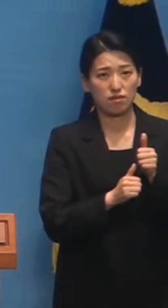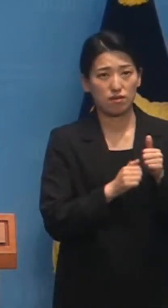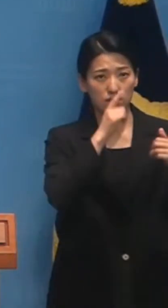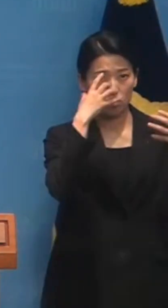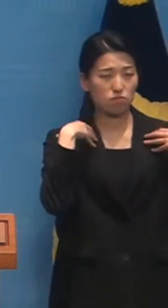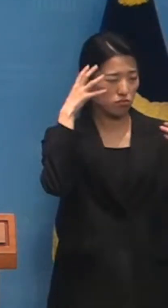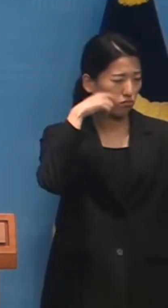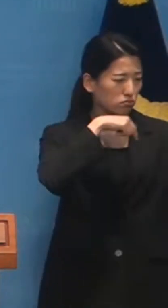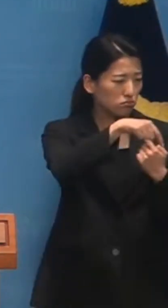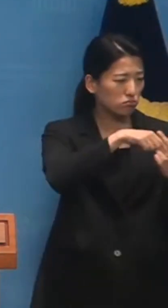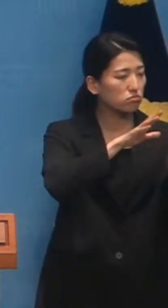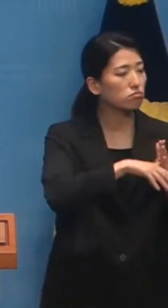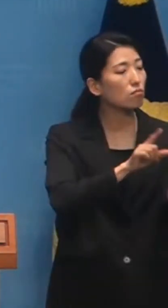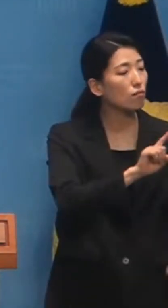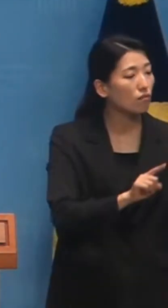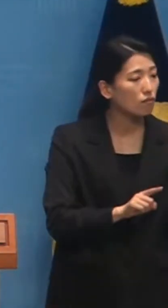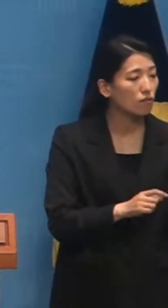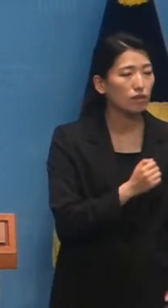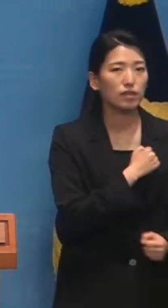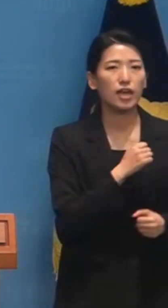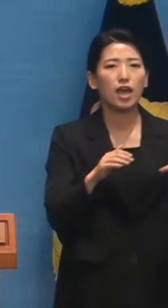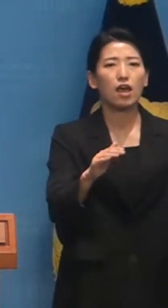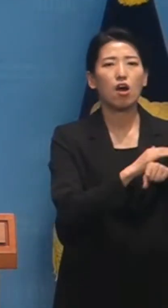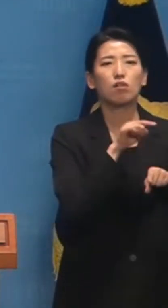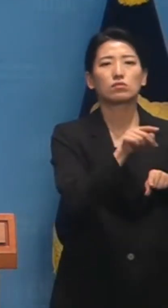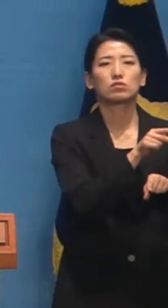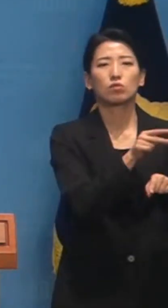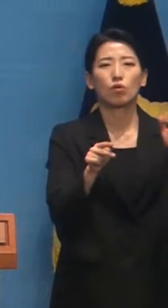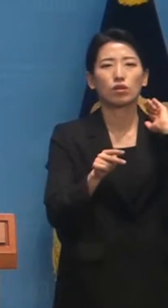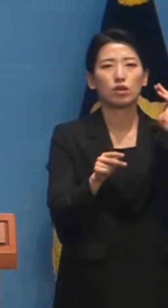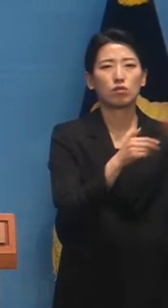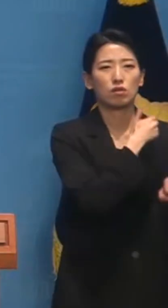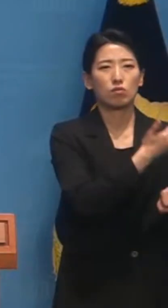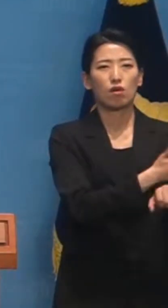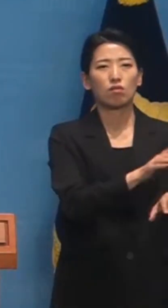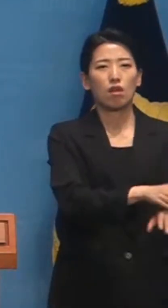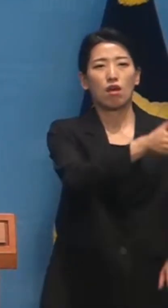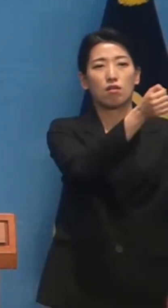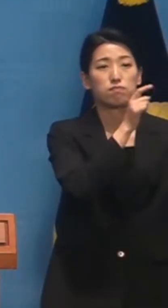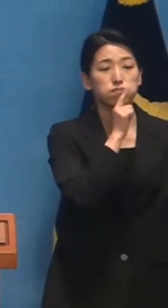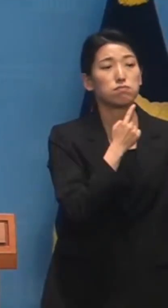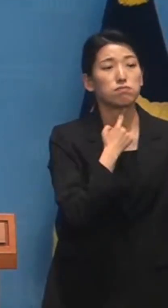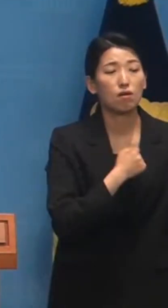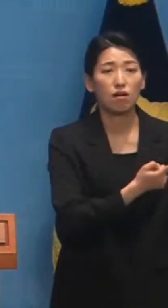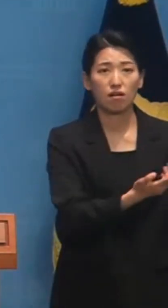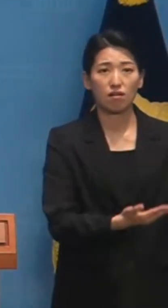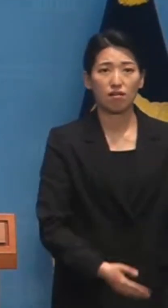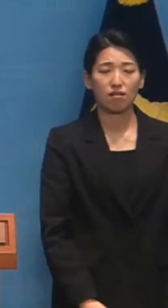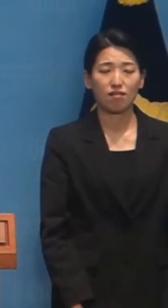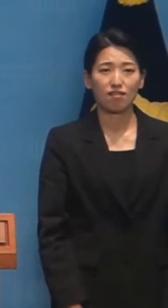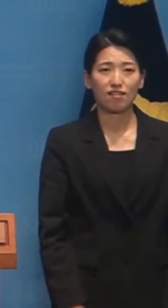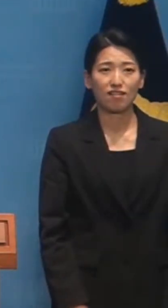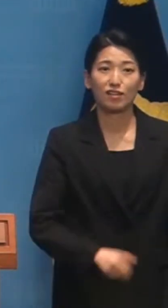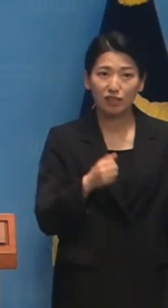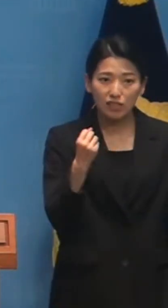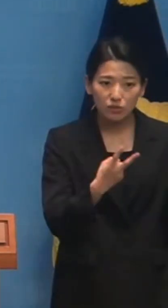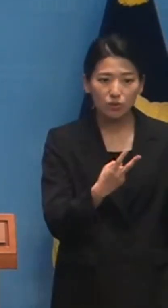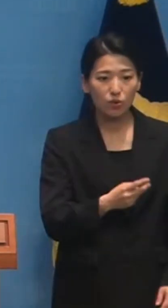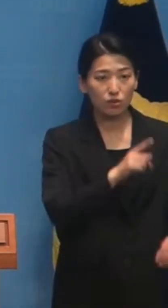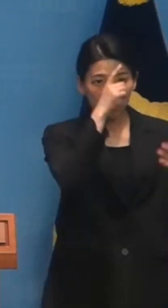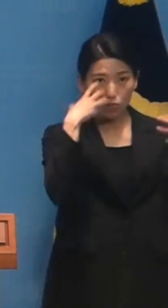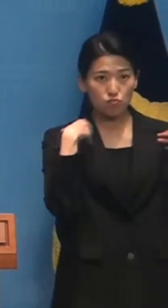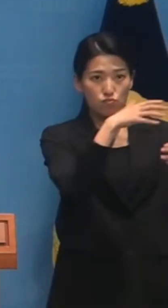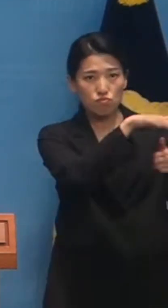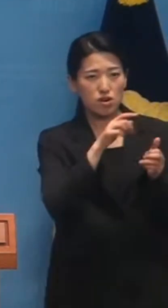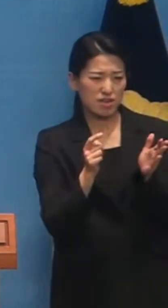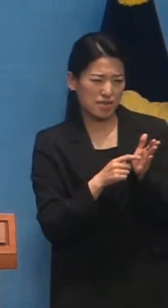개헌은 대통령의 고유 권한이라고 주장하였고 지난 12월 비상계엄 선포 내란행위 관련 긴급 현안